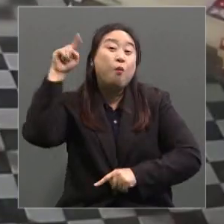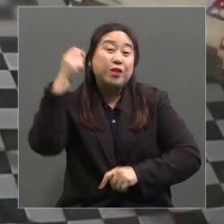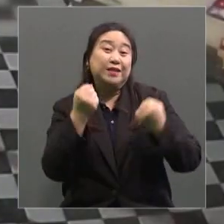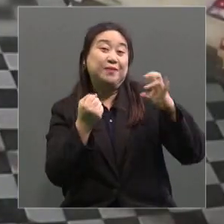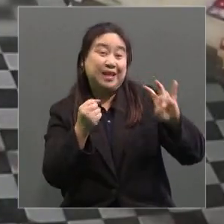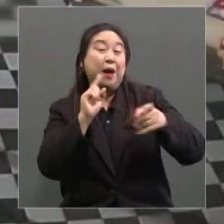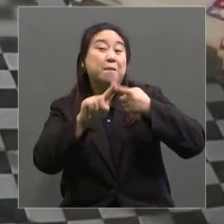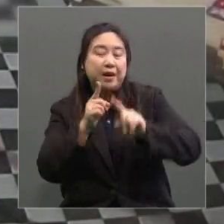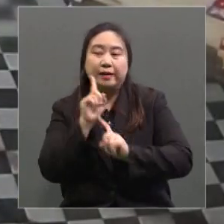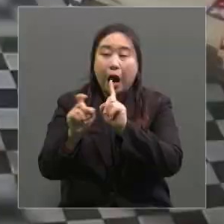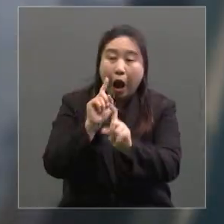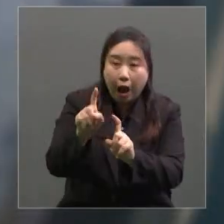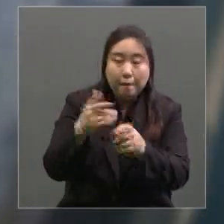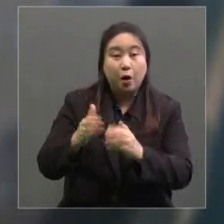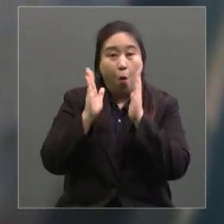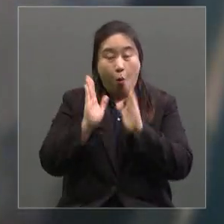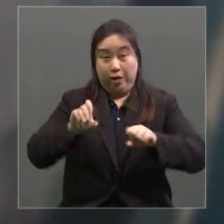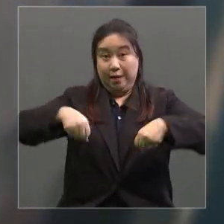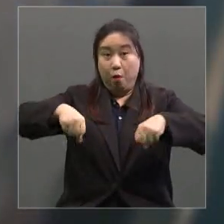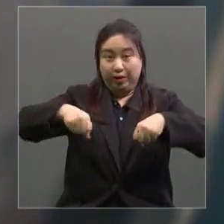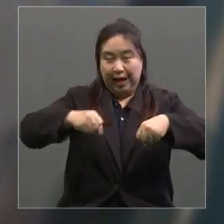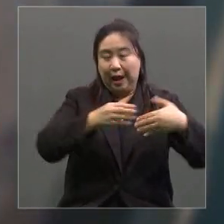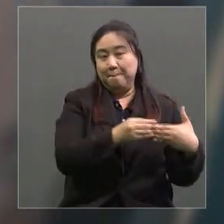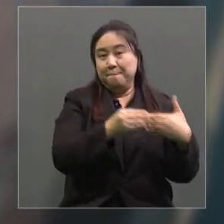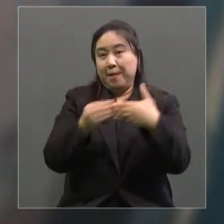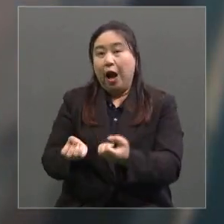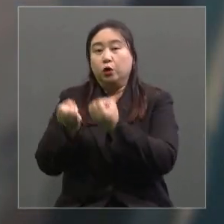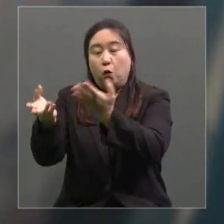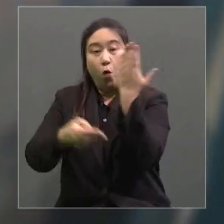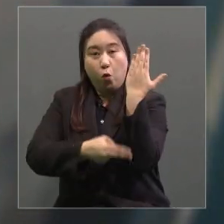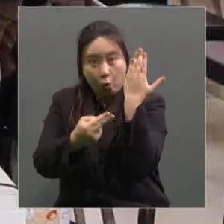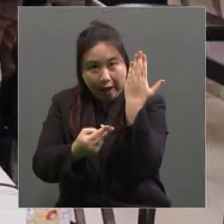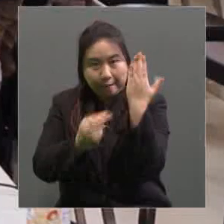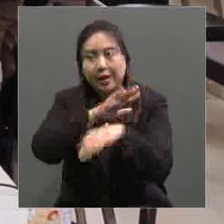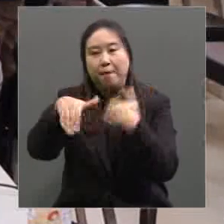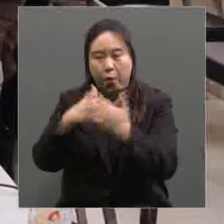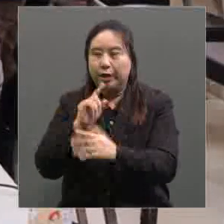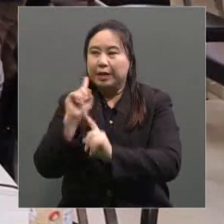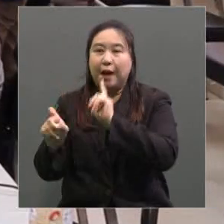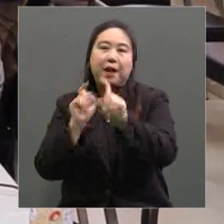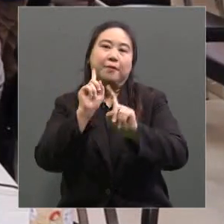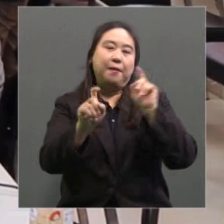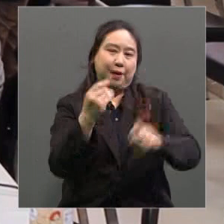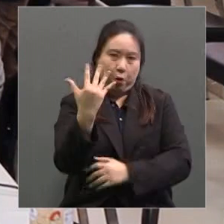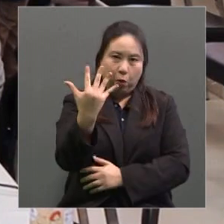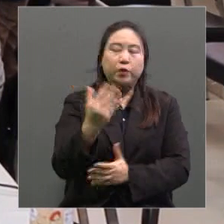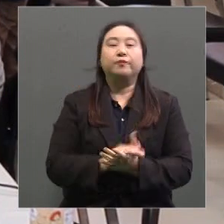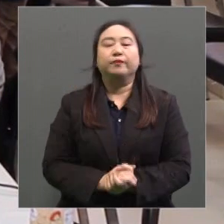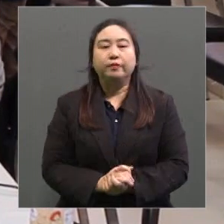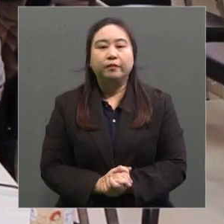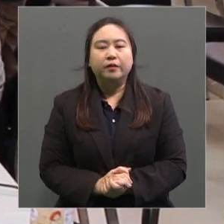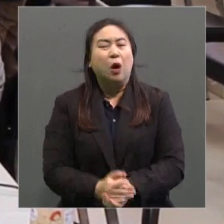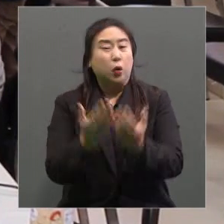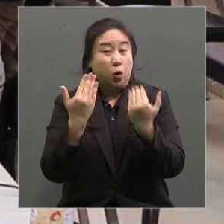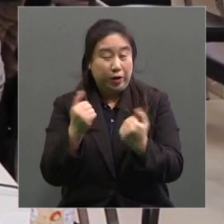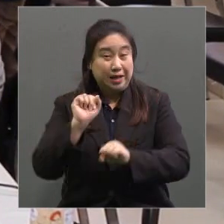คนที่ขี่รถจักรยานยนต์พาคุณสมรักแล้วก็น้องไปโรงแรมรวมๆแล้วเนี่ยคือ5ปากด้วยกันนะคะ ทีนี้ประเด็นเรื่องออกหมายเ